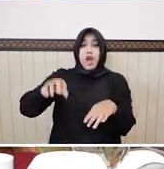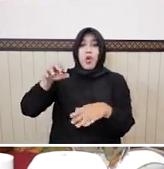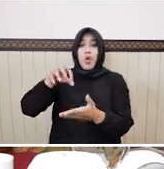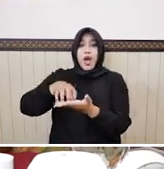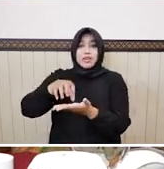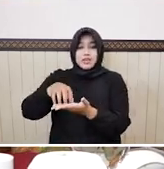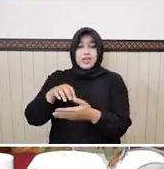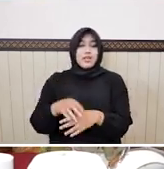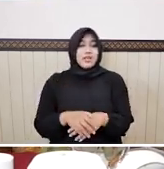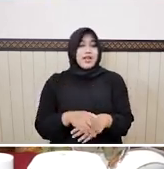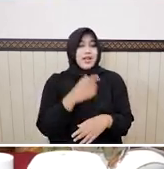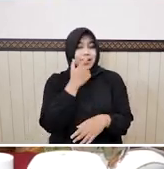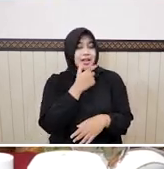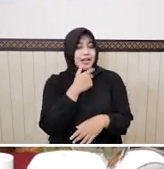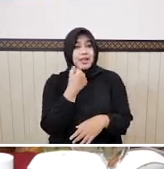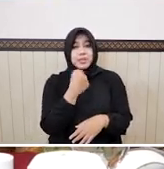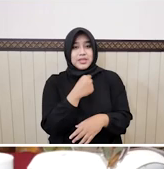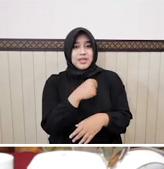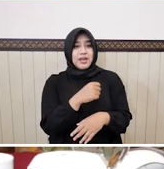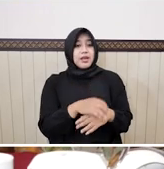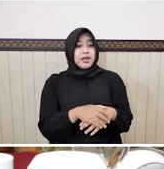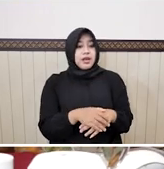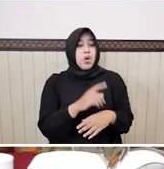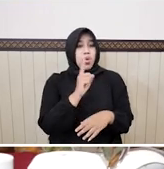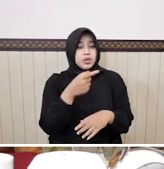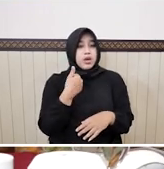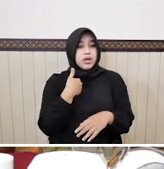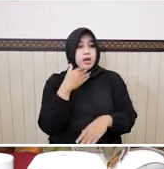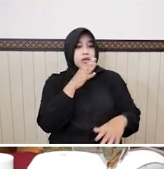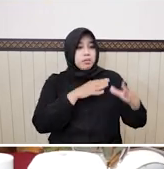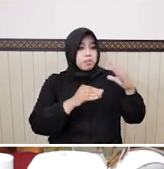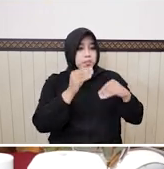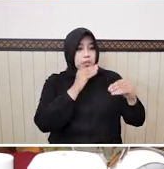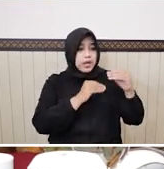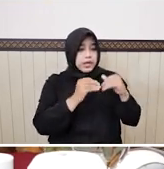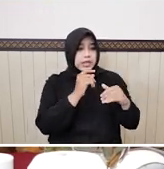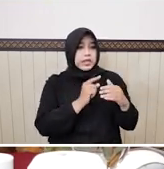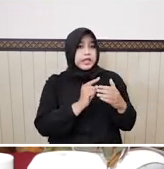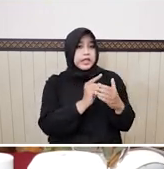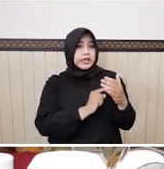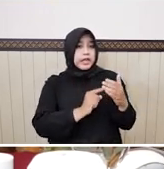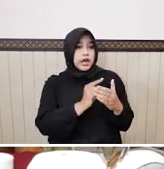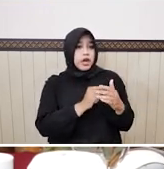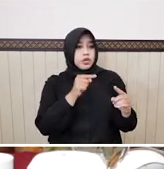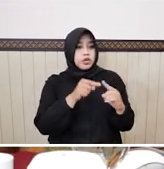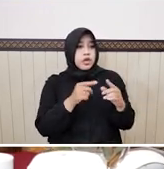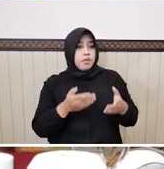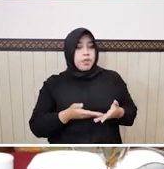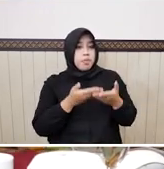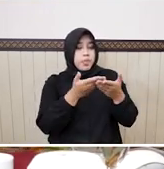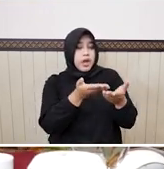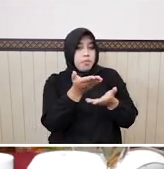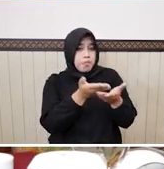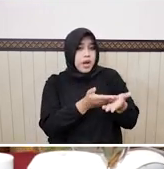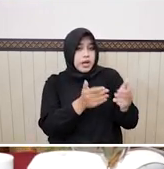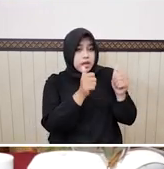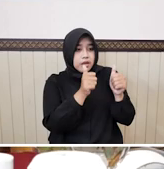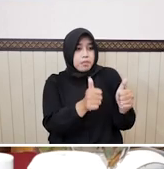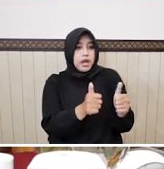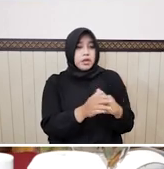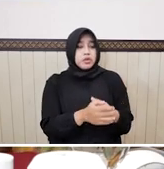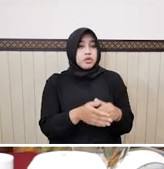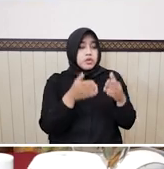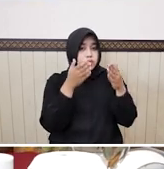harus banyak yang dibicarakan ataupun dibahas dengan instansi terkait untuk memberikan pelayanan terbaik kami